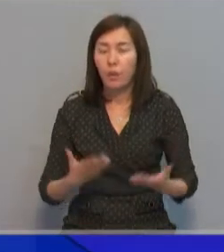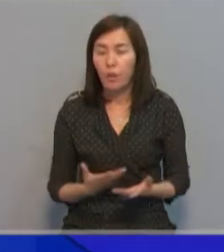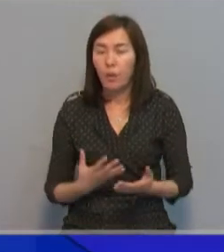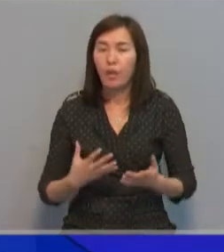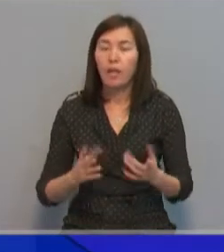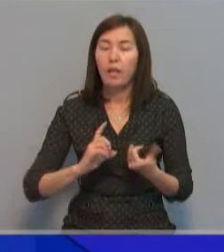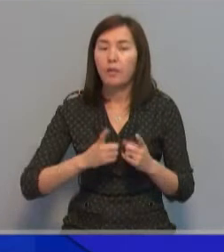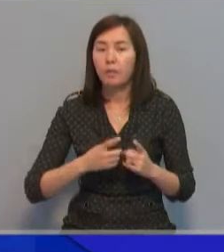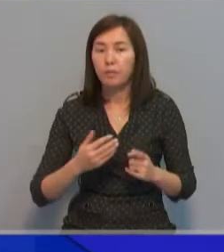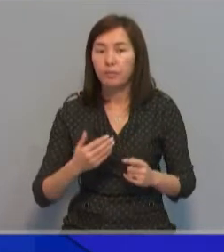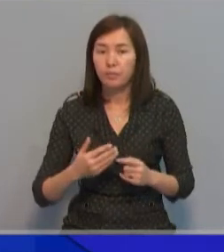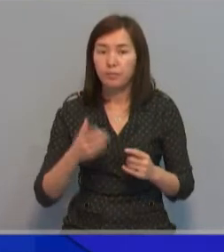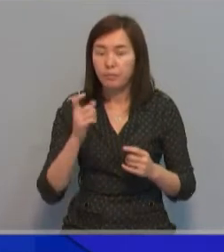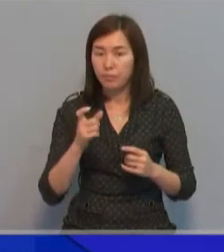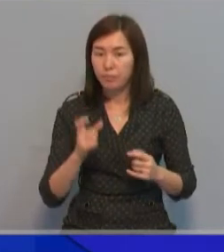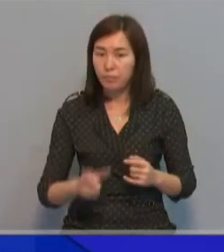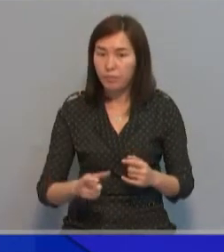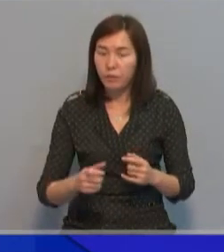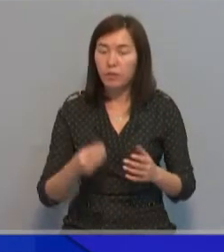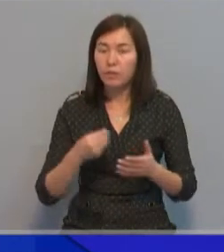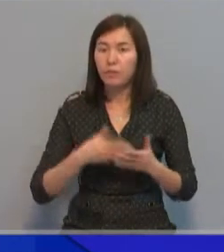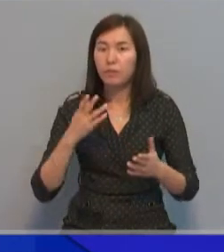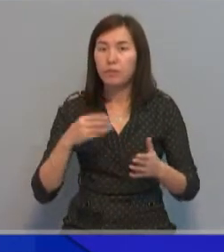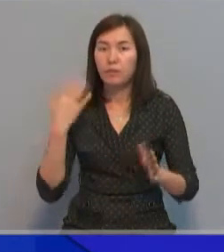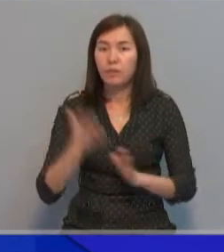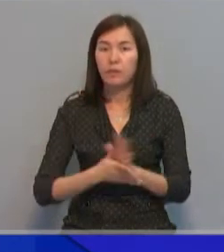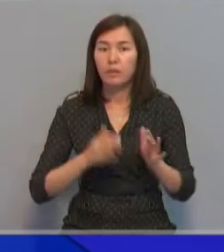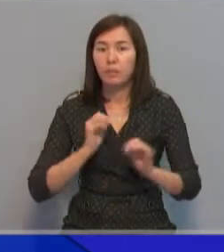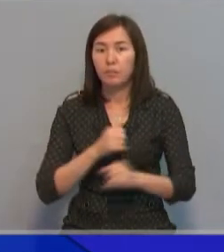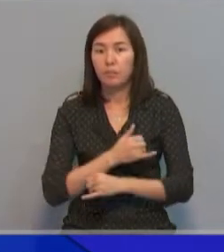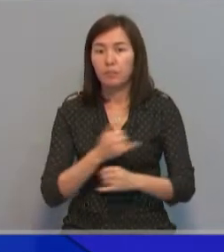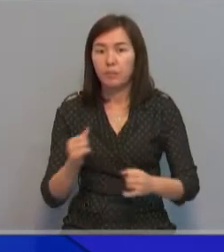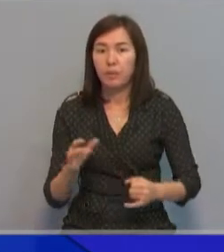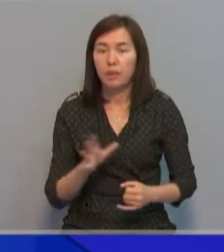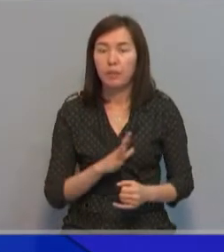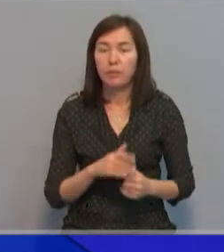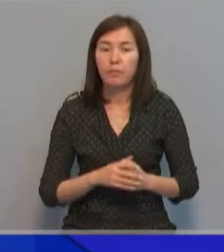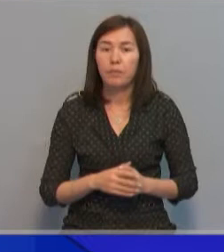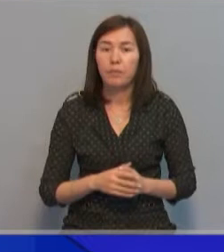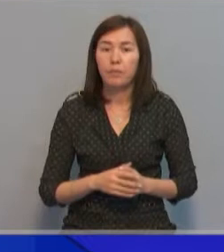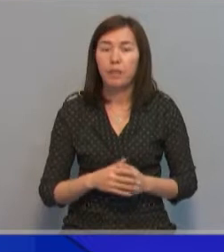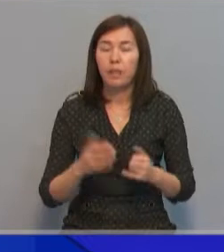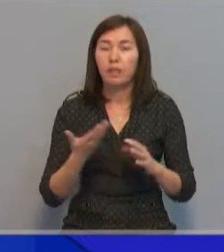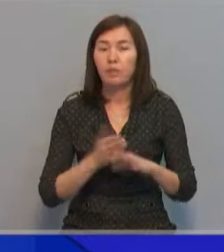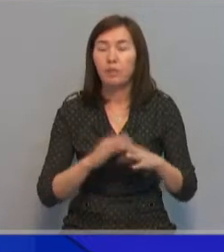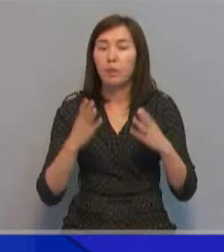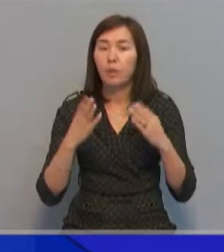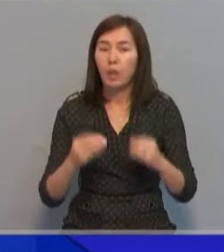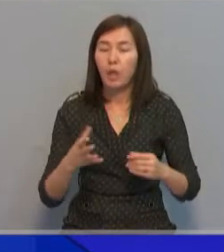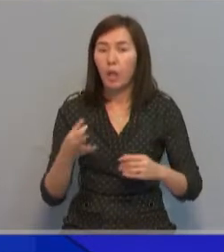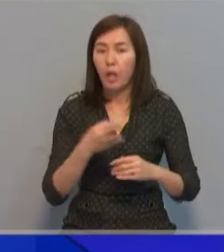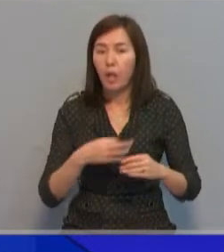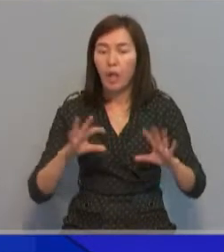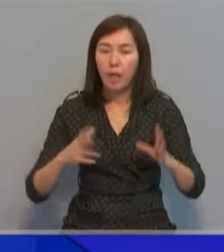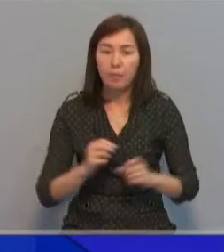мәнін өзгертіп, адамзат құндылығын айқындауға мүмкіндік берді. Қиын замандардан рухы